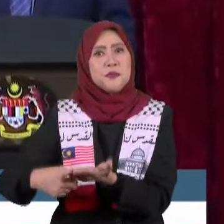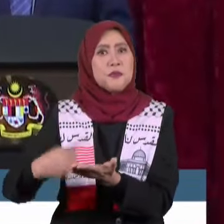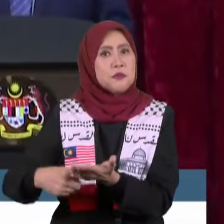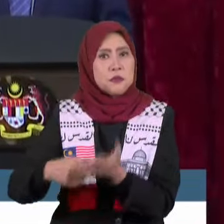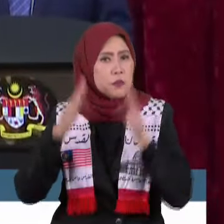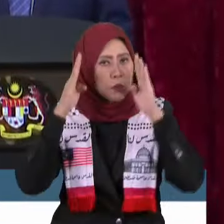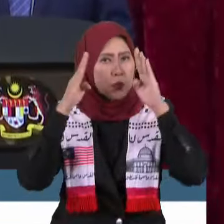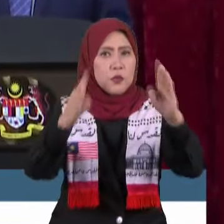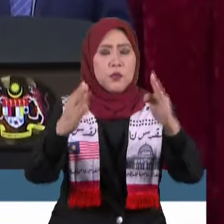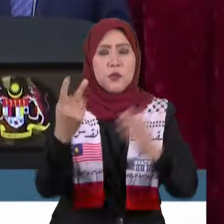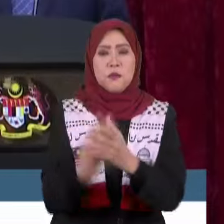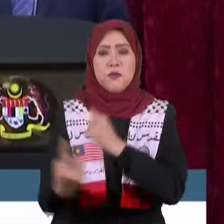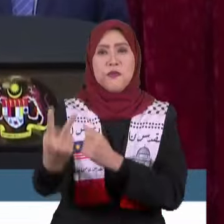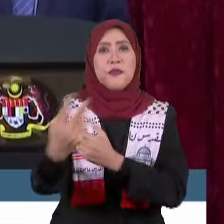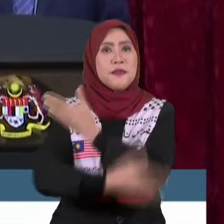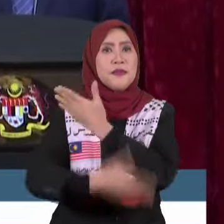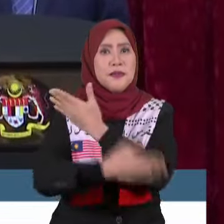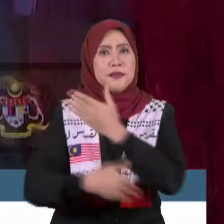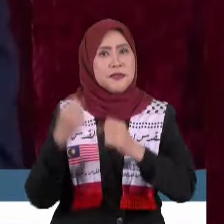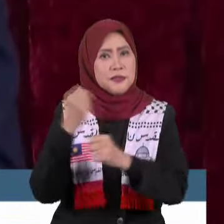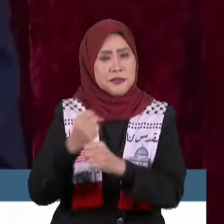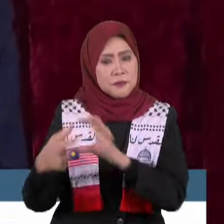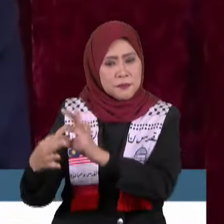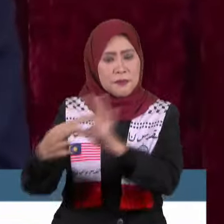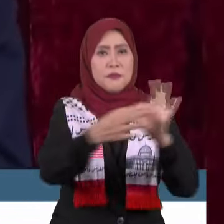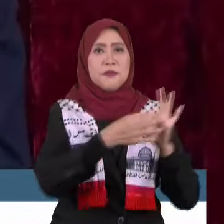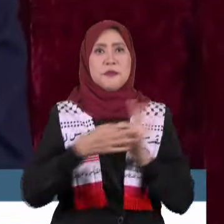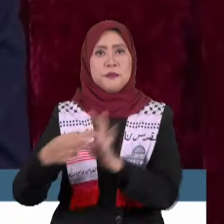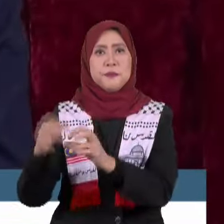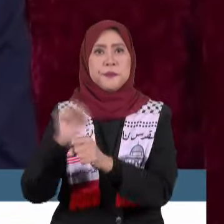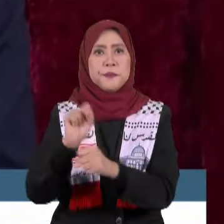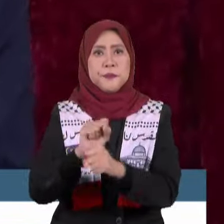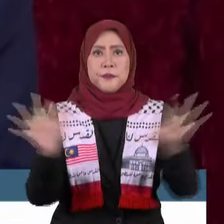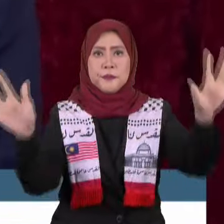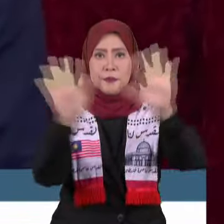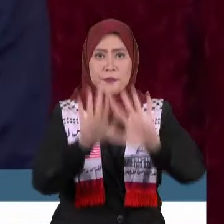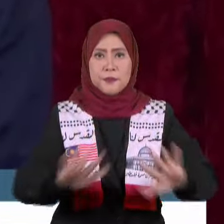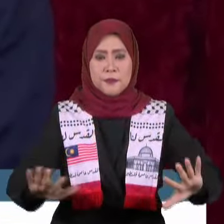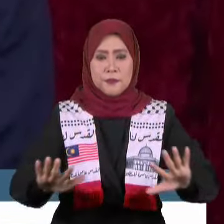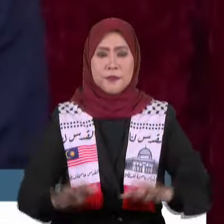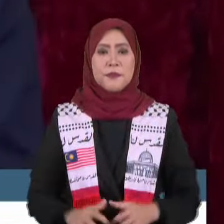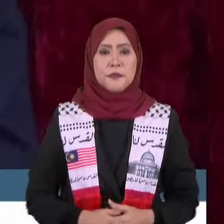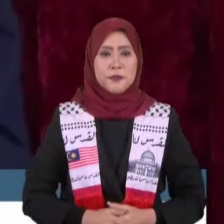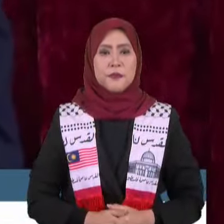kepada keperluan kedua-dua negara bekerja bersama-sama dalam rangka kerja ASEAN.